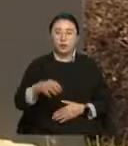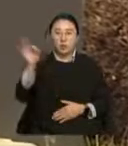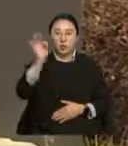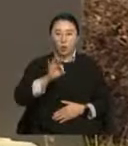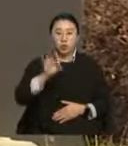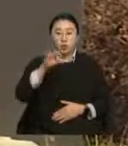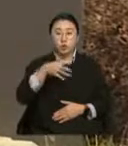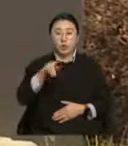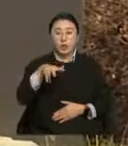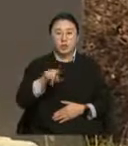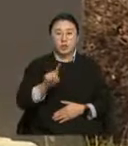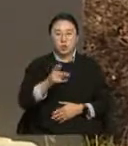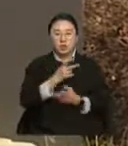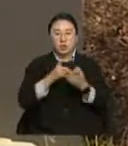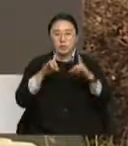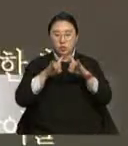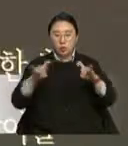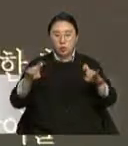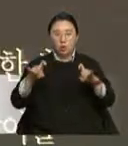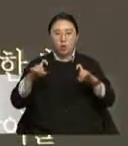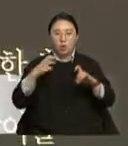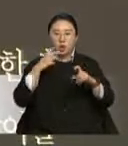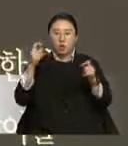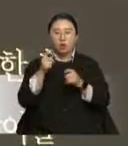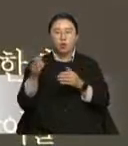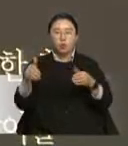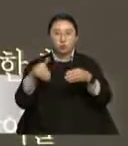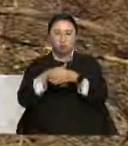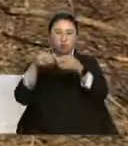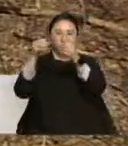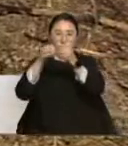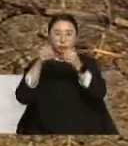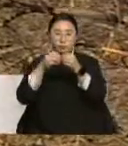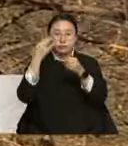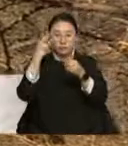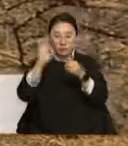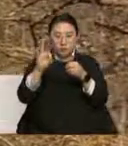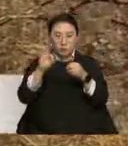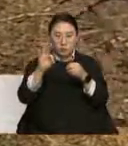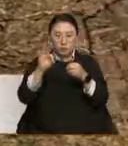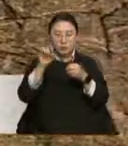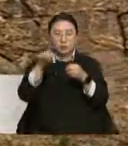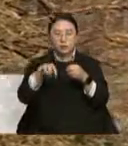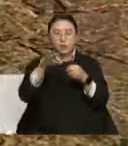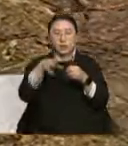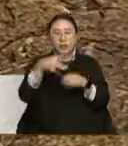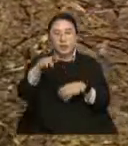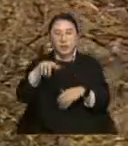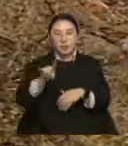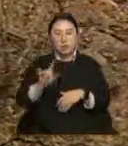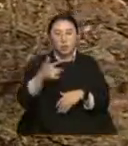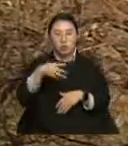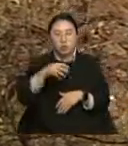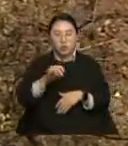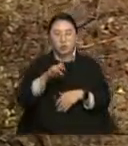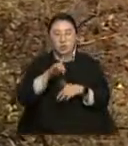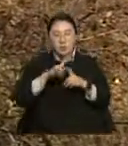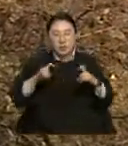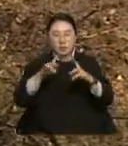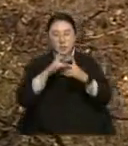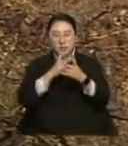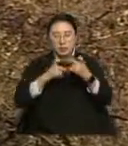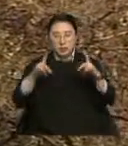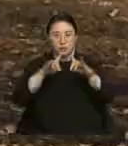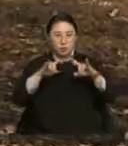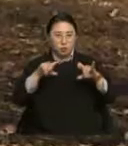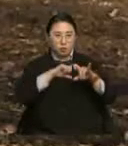연천군 대전리 산성이 경기도 문화유산으로 인정됐습니다. 청산면 대전리에 있어 대전리 산성이라 이름 붙여진